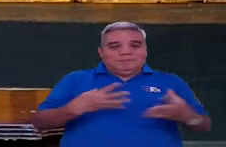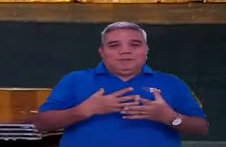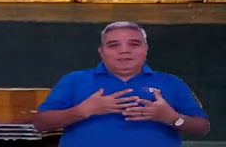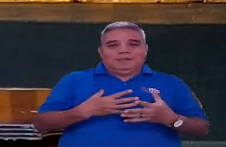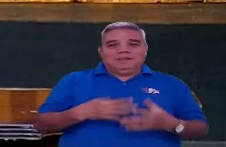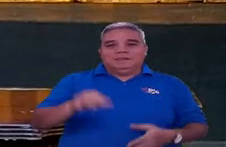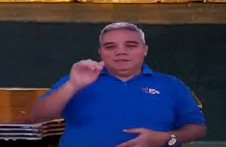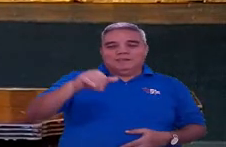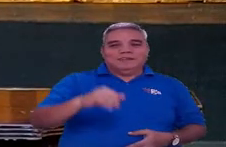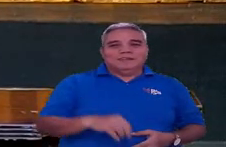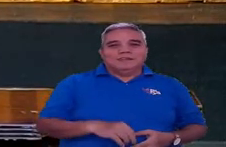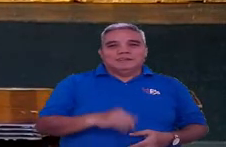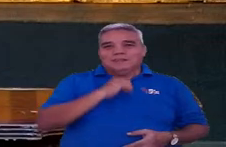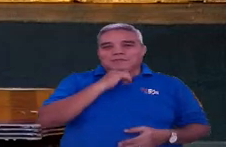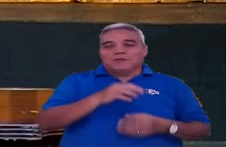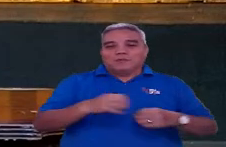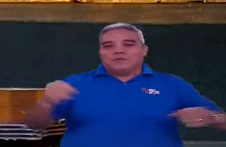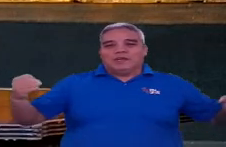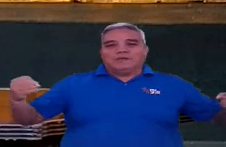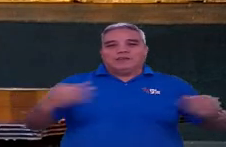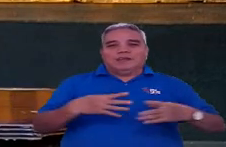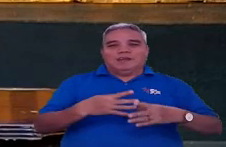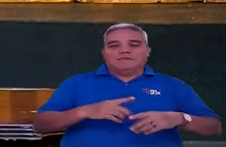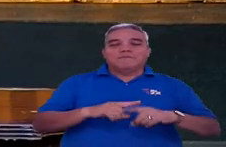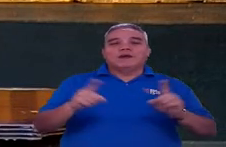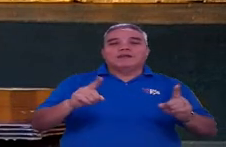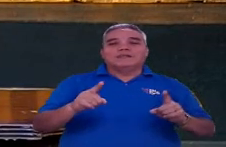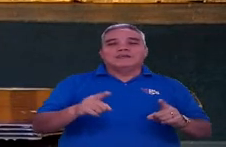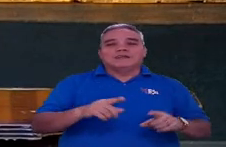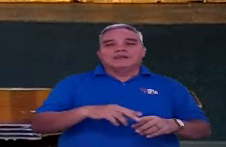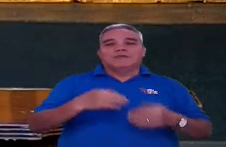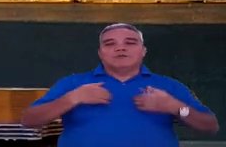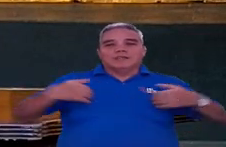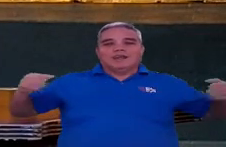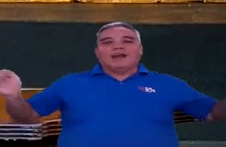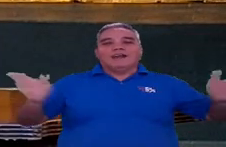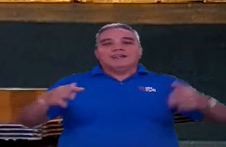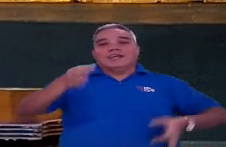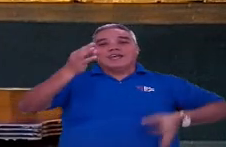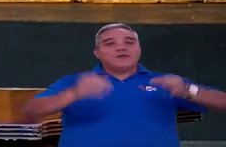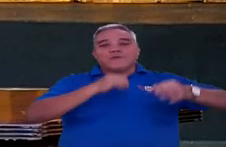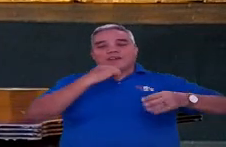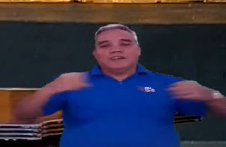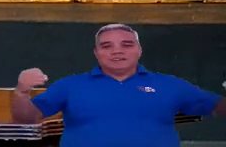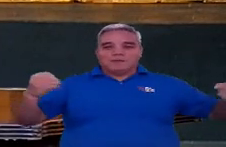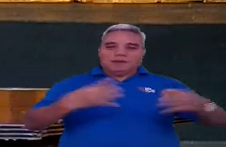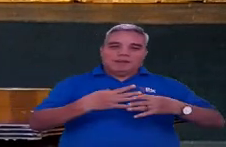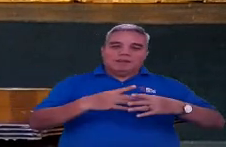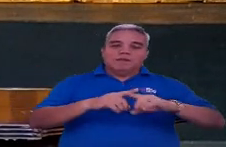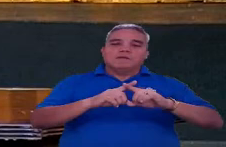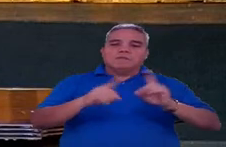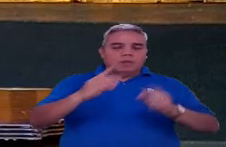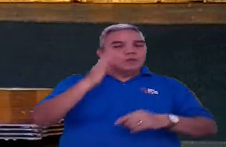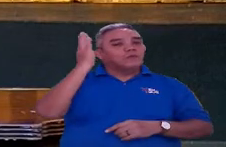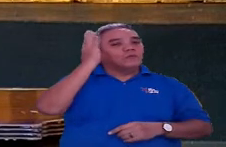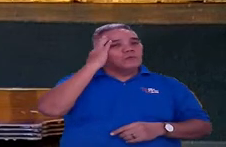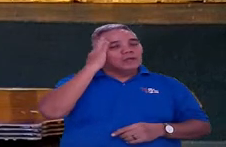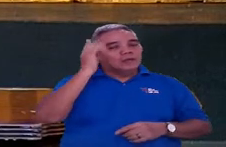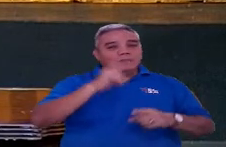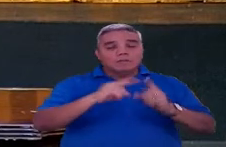Kung dilita nervyos, kung dilita makuyuan, magkisunan, murag ang hil na taniyana. So, kabalo mo,